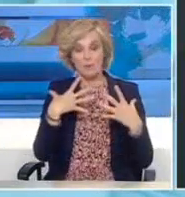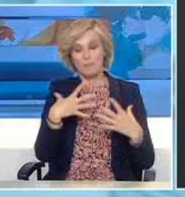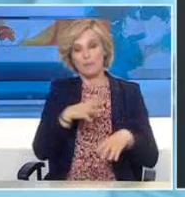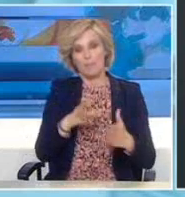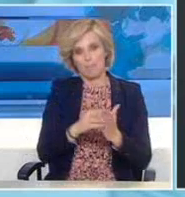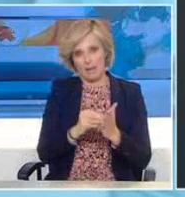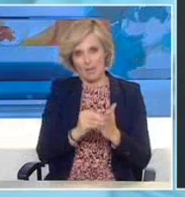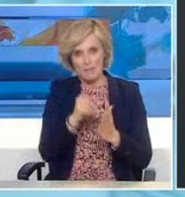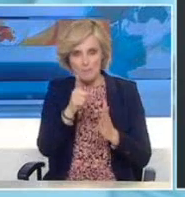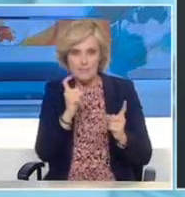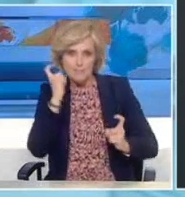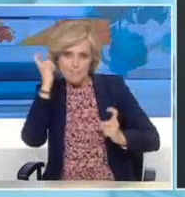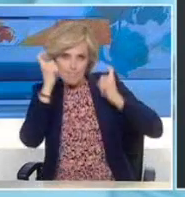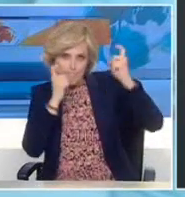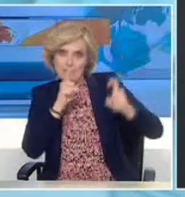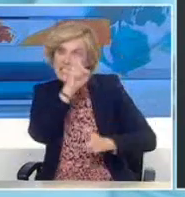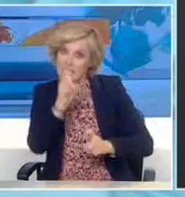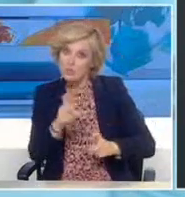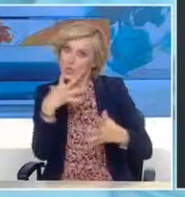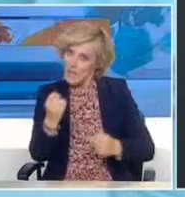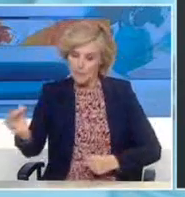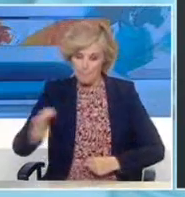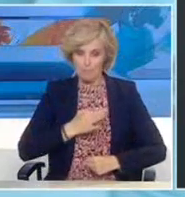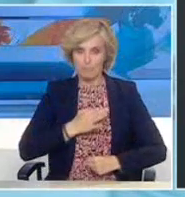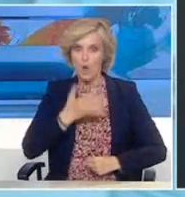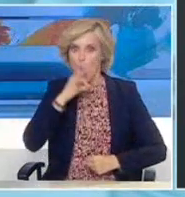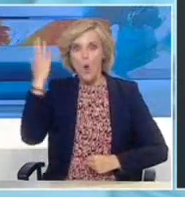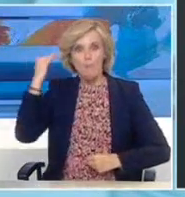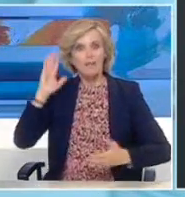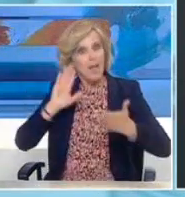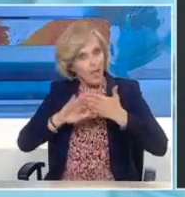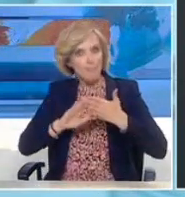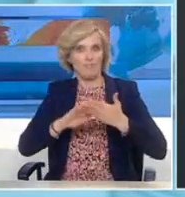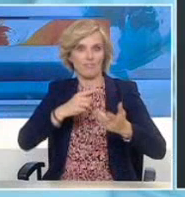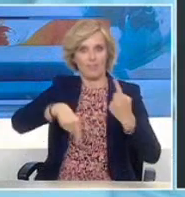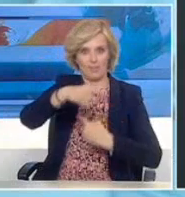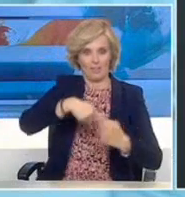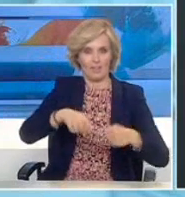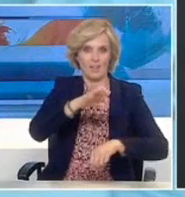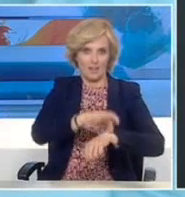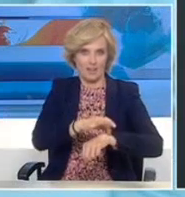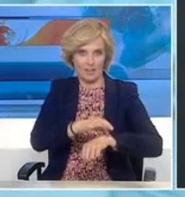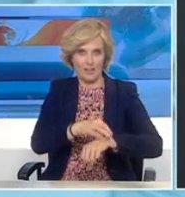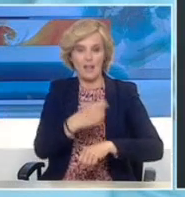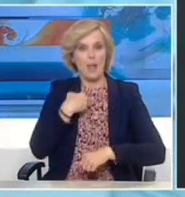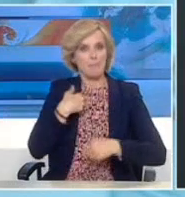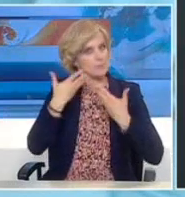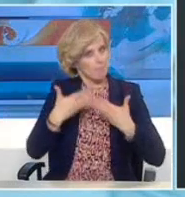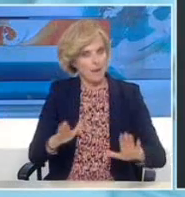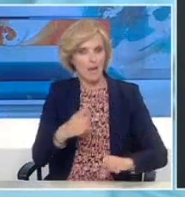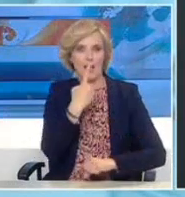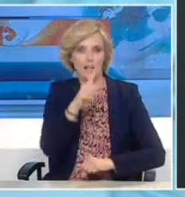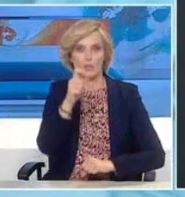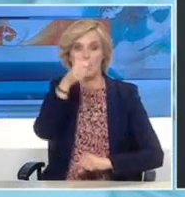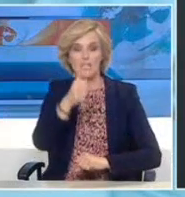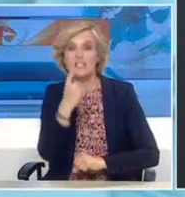νοσούν αλλά θεωρούνται είτε high risk είτε low risk επειδή είχαν έρθει σε επαφή με νοσούντες, σε σύνολο 161 ελέγχων σε όλη την